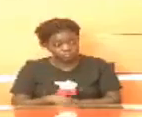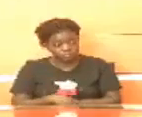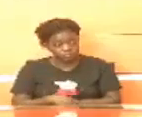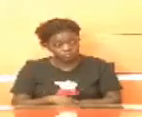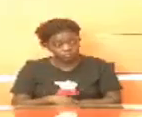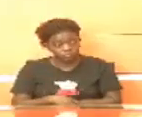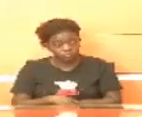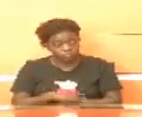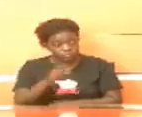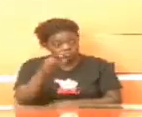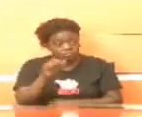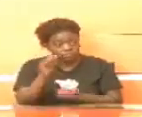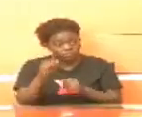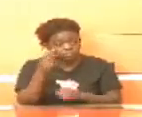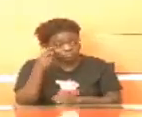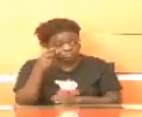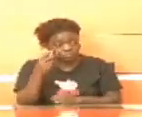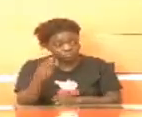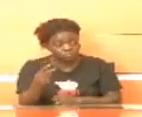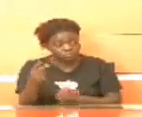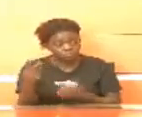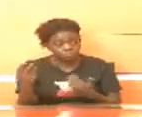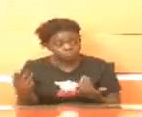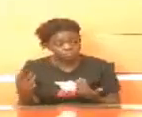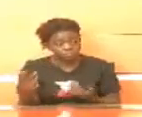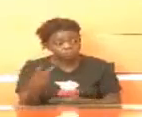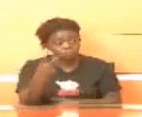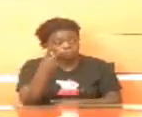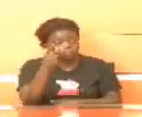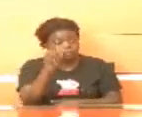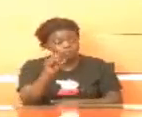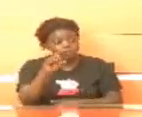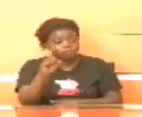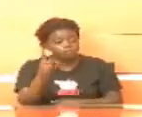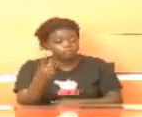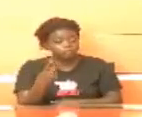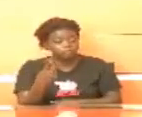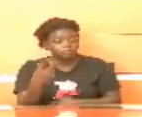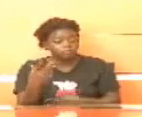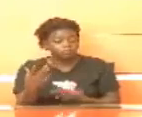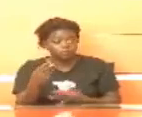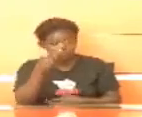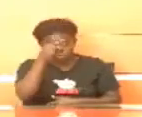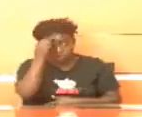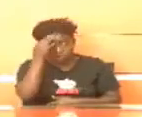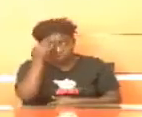nga bwakalaba wano nenga mugamba nti mpe mitwale eki ebiri olwensonga